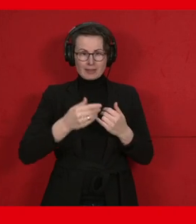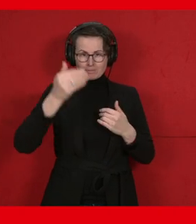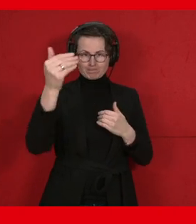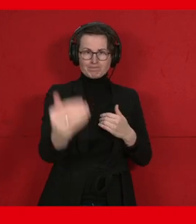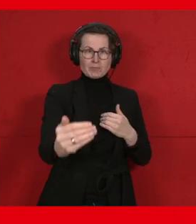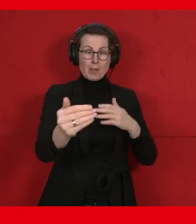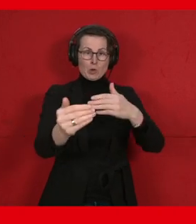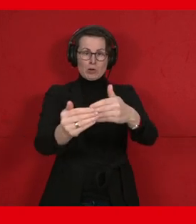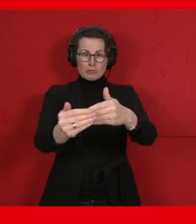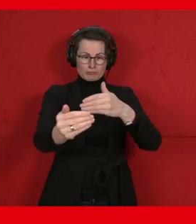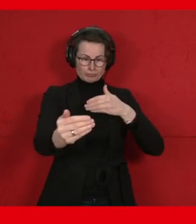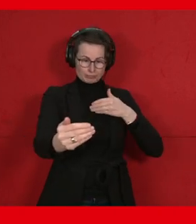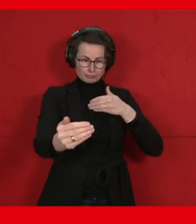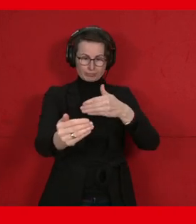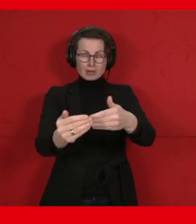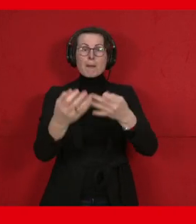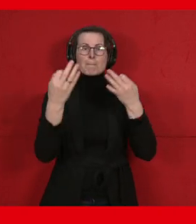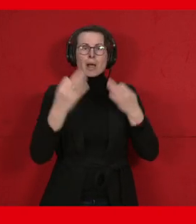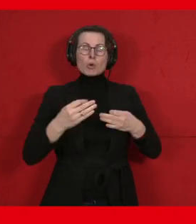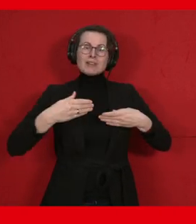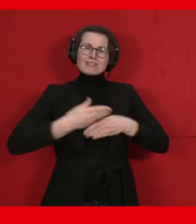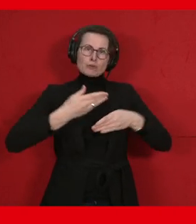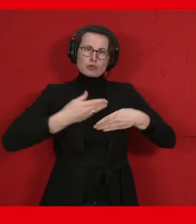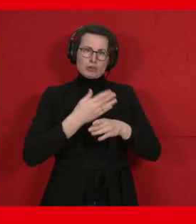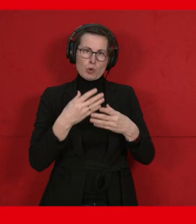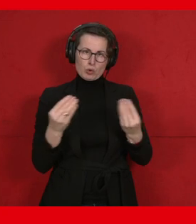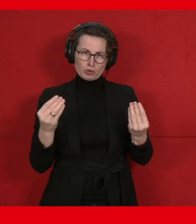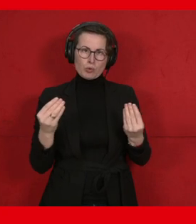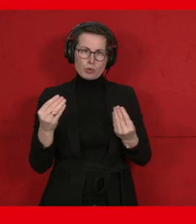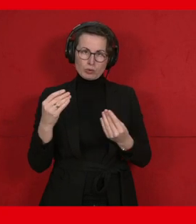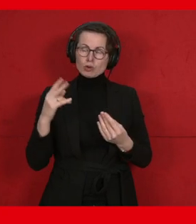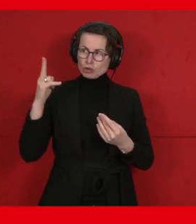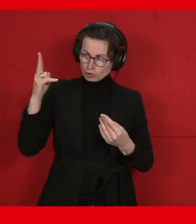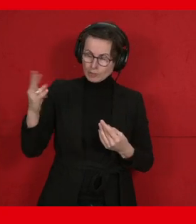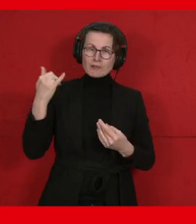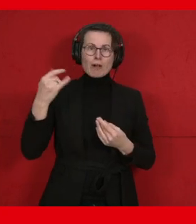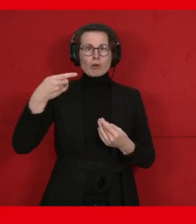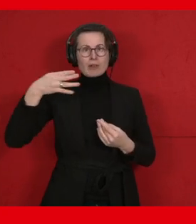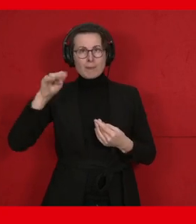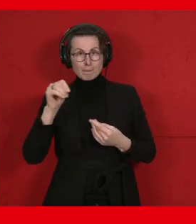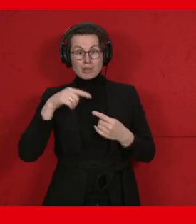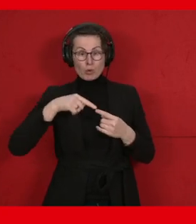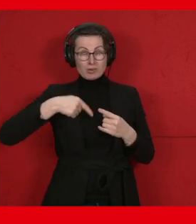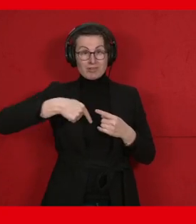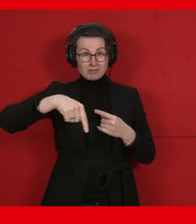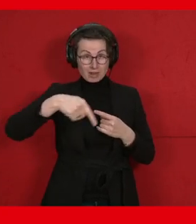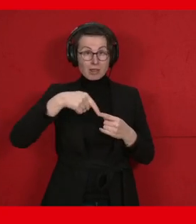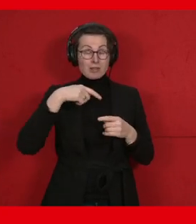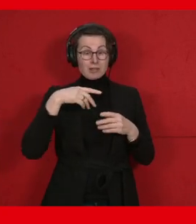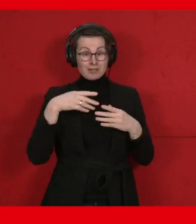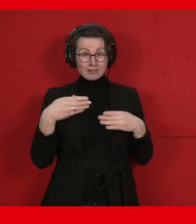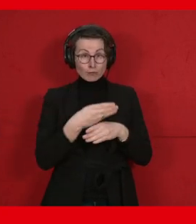Frau Grimm, sozusagen Interimslösungen zu schaffen, damit zumindest die Infrastruktur und Technologie in Gang kommt. Wenn wir